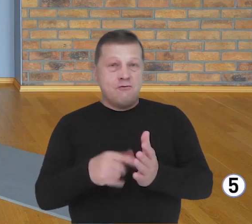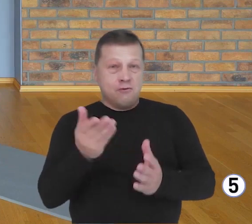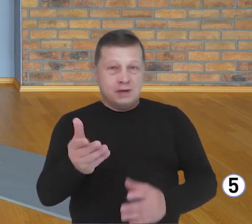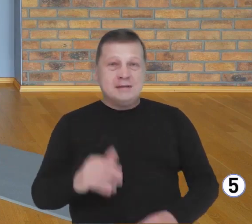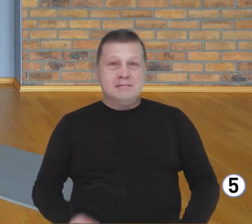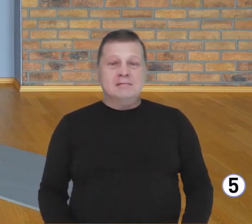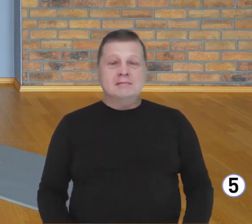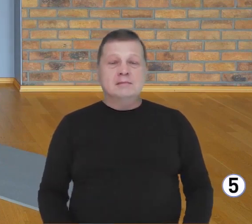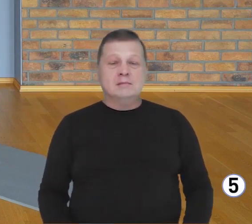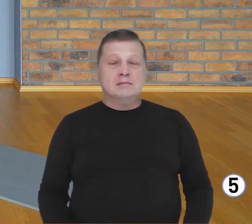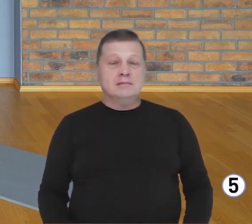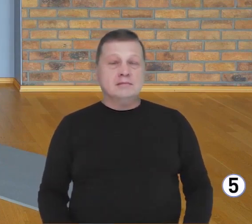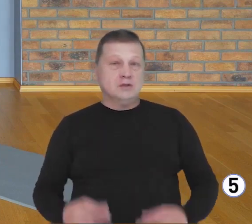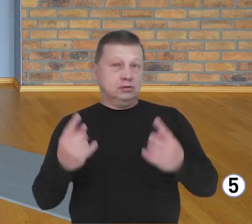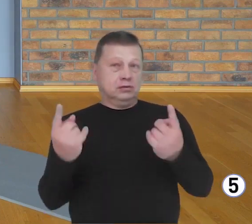Właśnie tak.